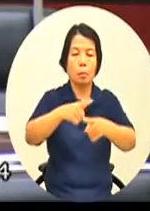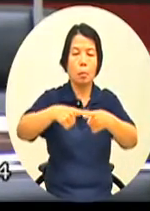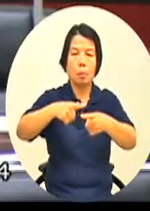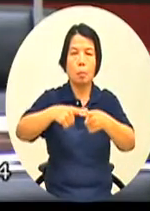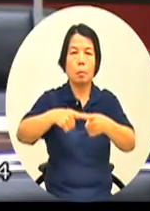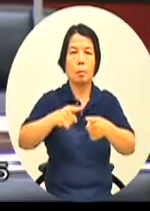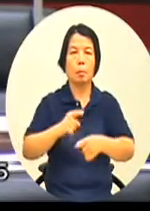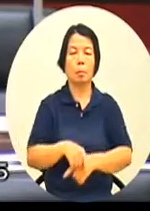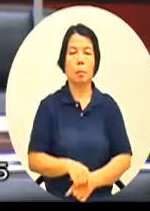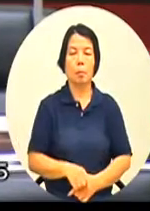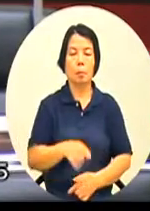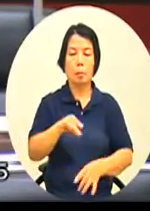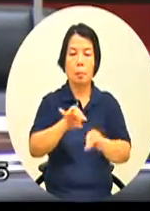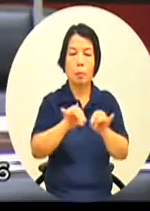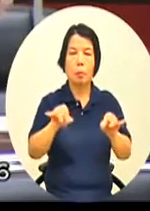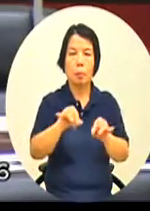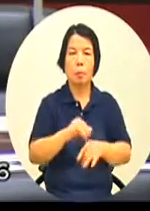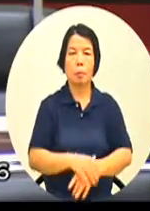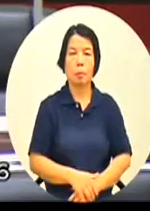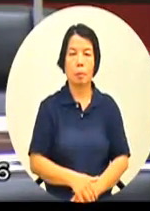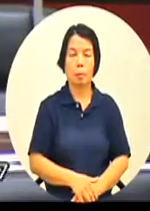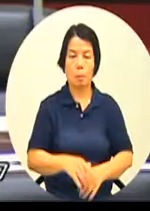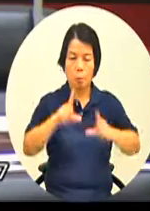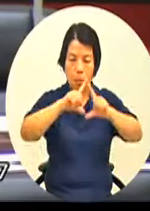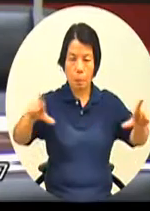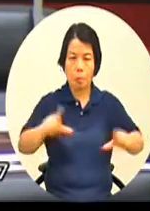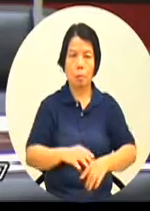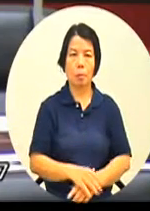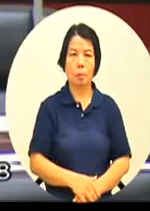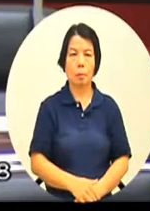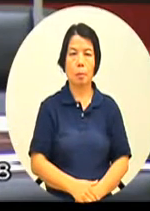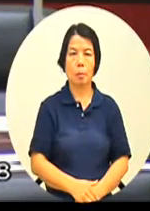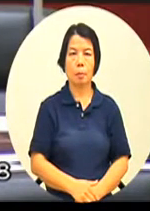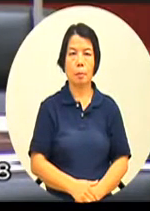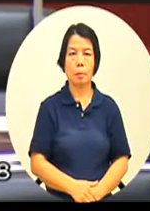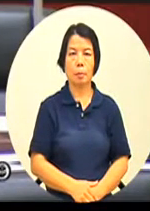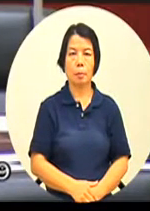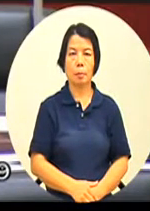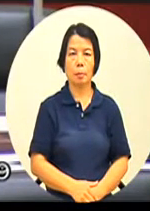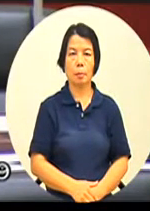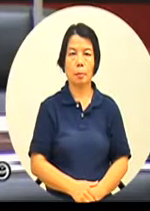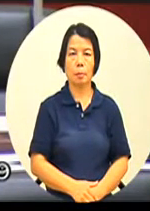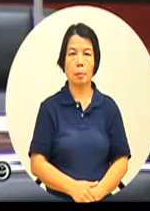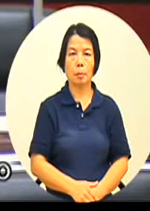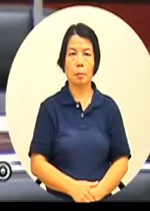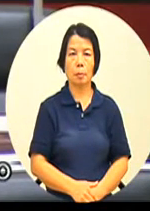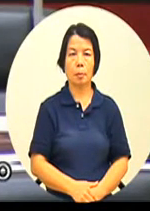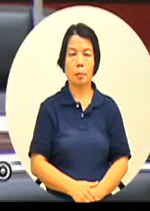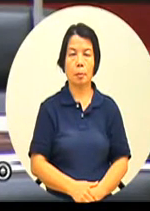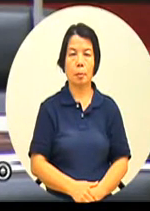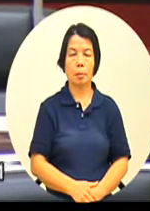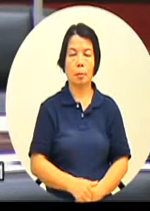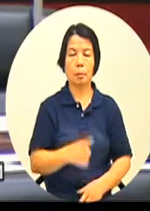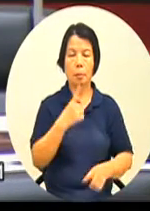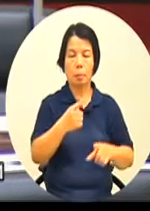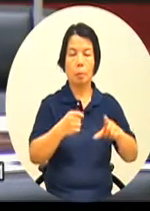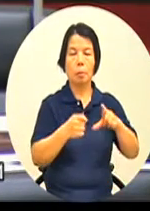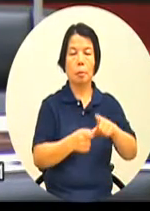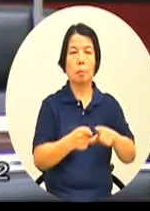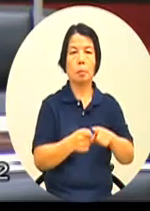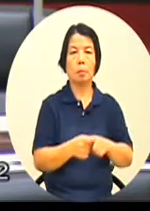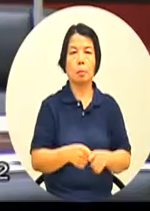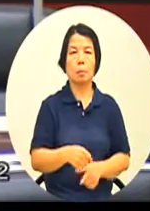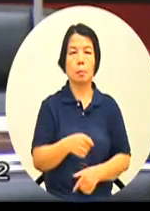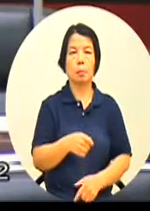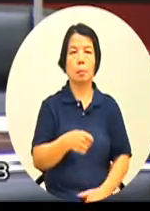呢，土地面积够大，大概只有1公顷多，这里的一半，我们现在议会的一